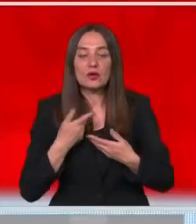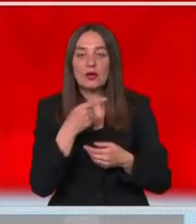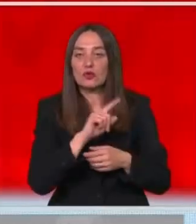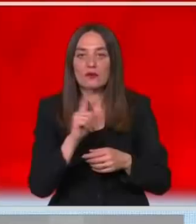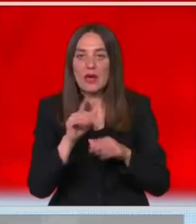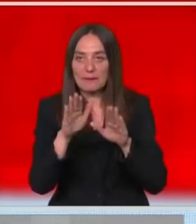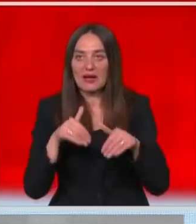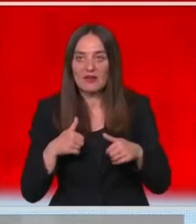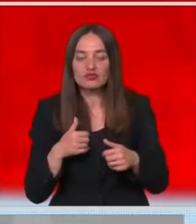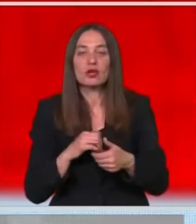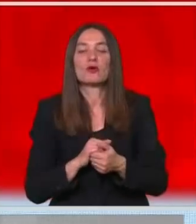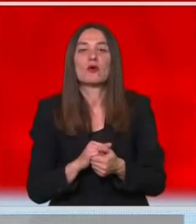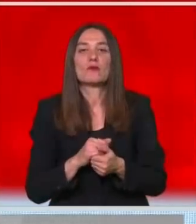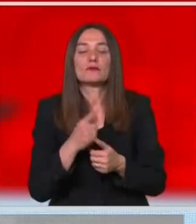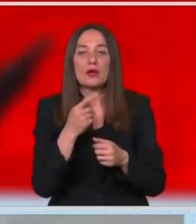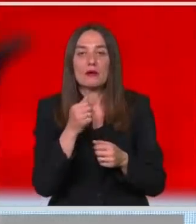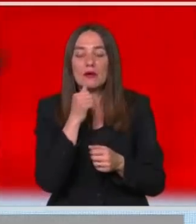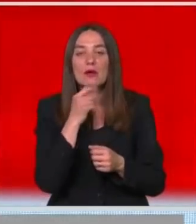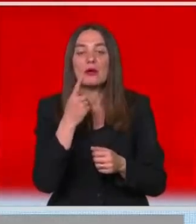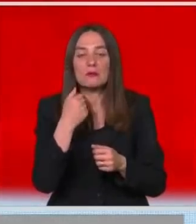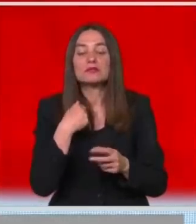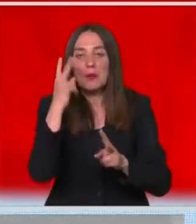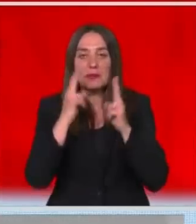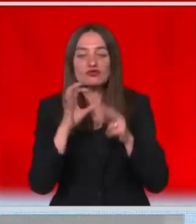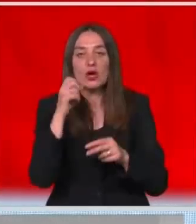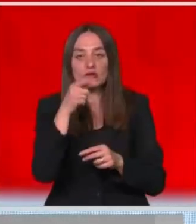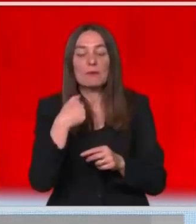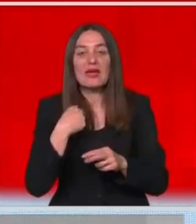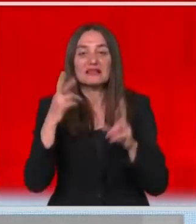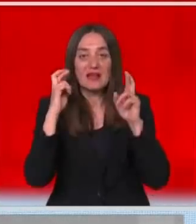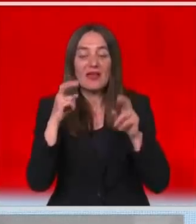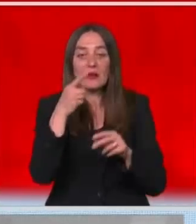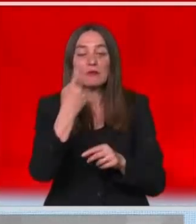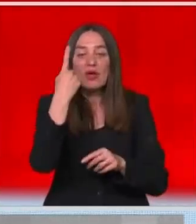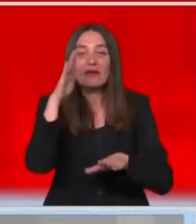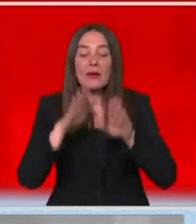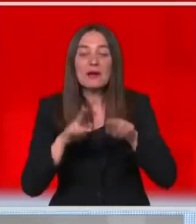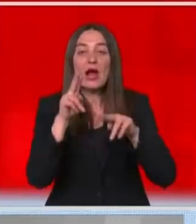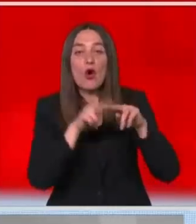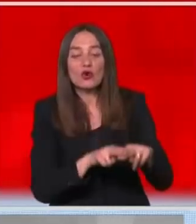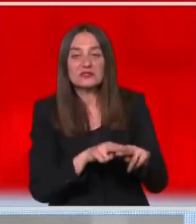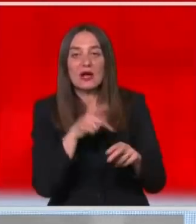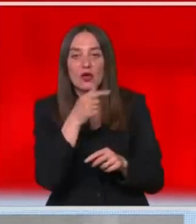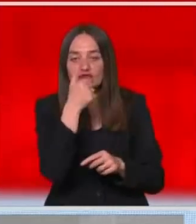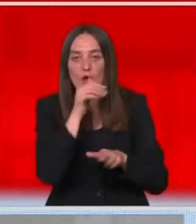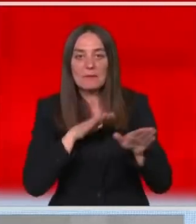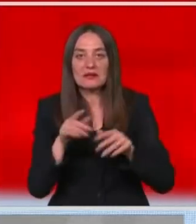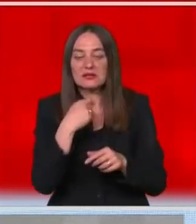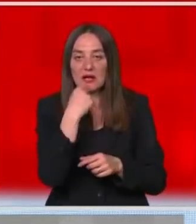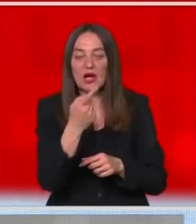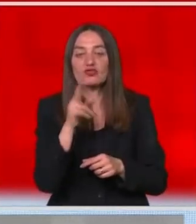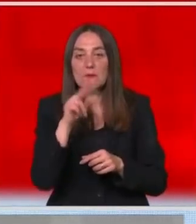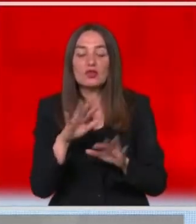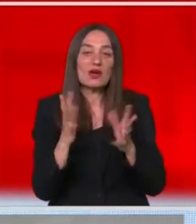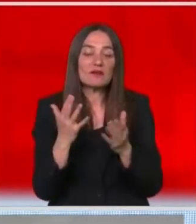prihvaćeno. I to nije prihvaćeno i debatovali smo o tome. Ja se nadam da je to jedna od mera koja je ostala u arsenalu, ovo što ministar kaže, koje mogu eventualno